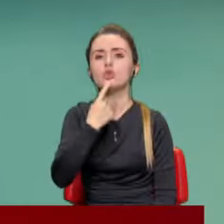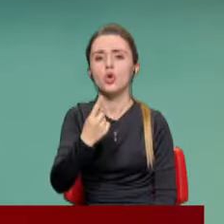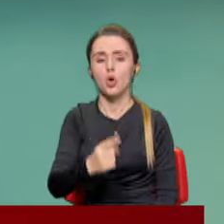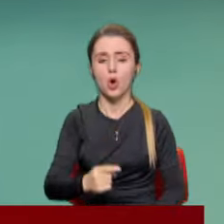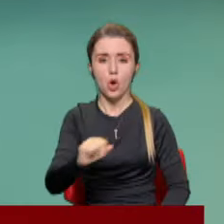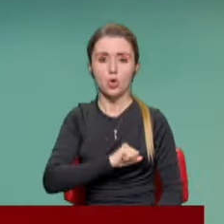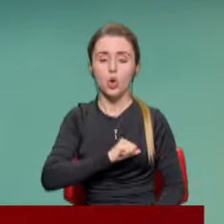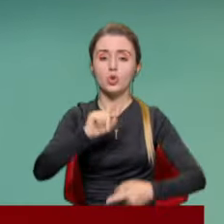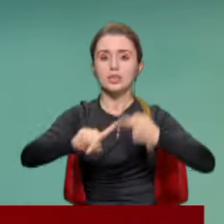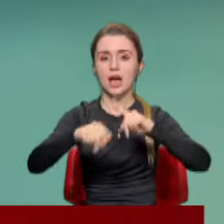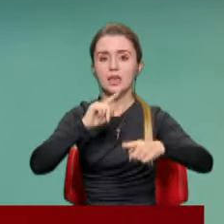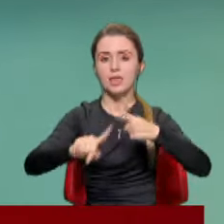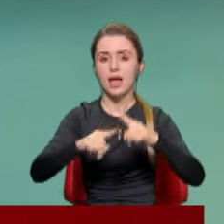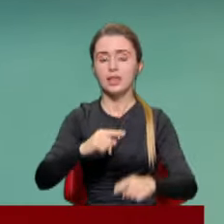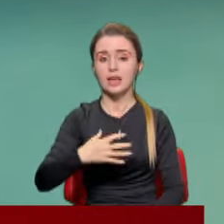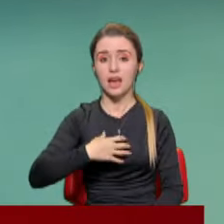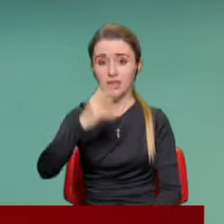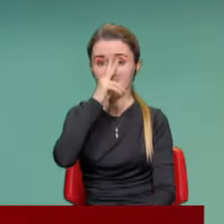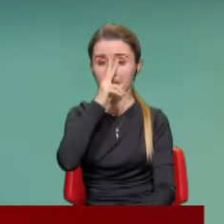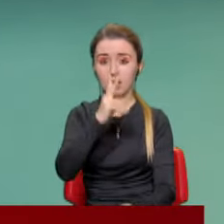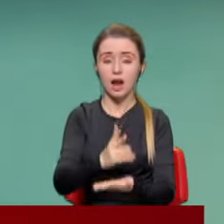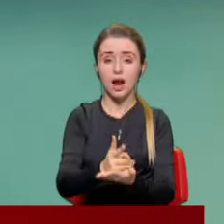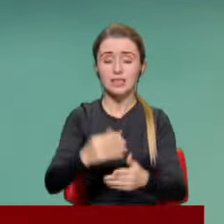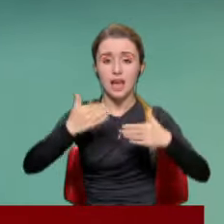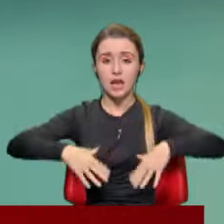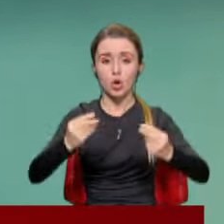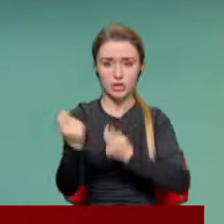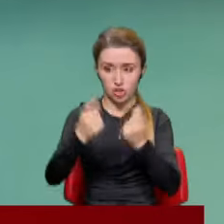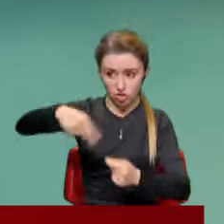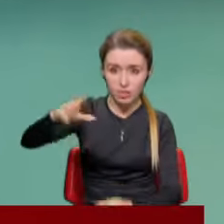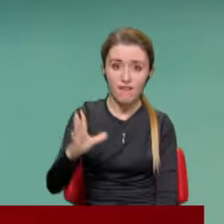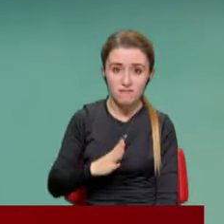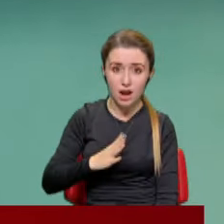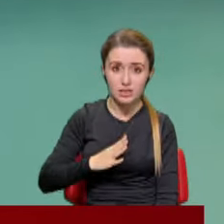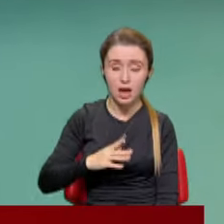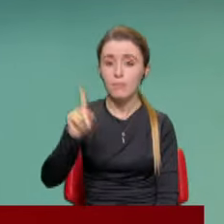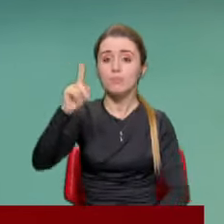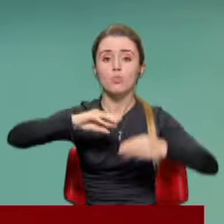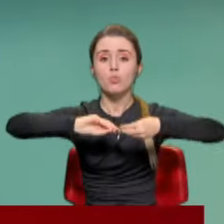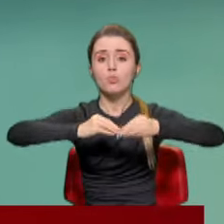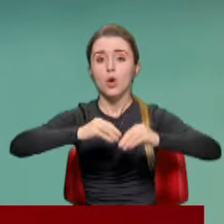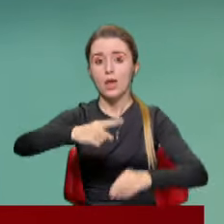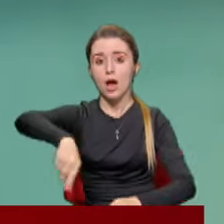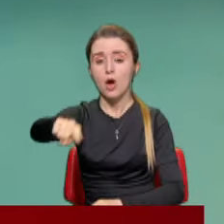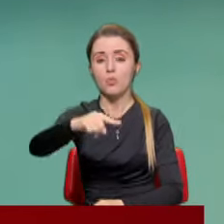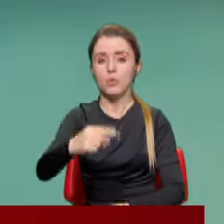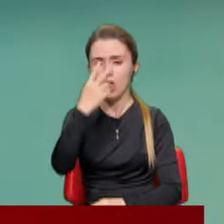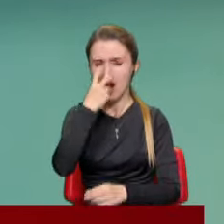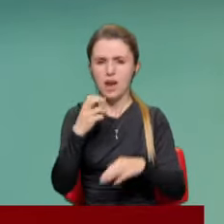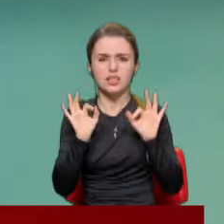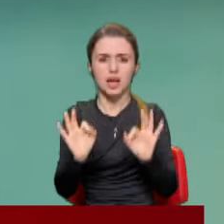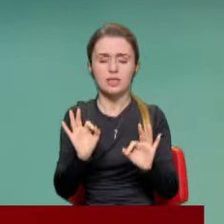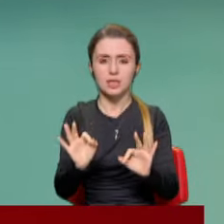Korku siyasetiyle iradenize ipotek koymaya çalışanlar varsa tek dertleri sizin bu